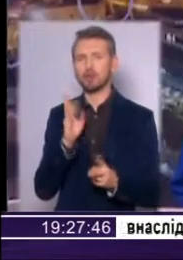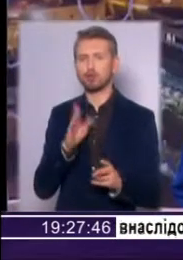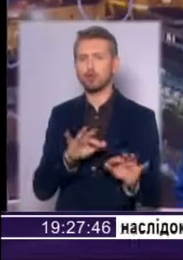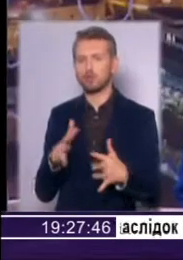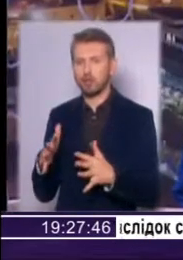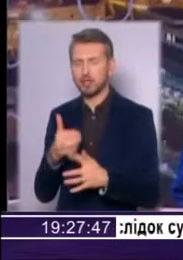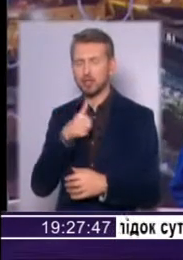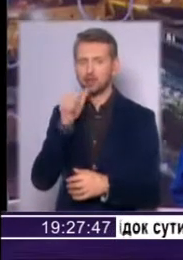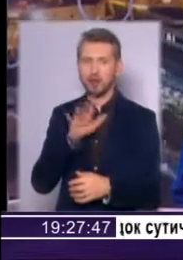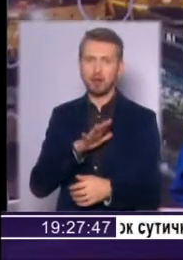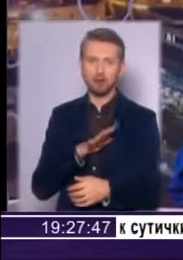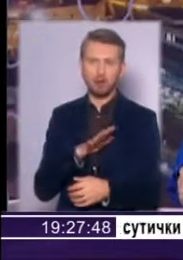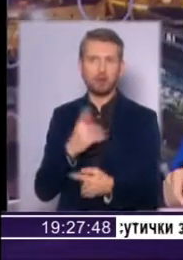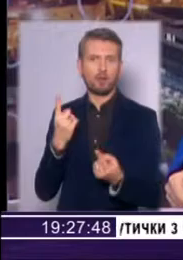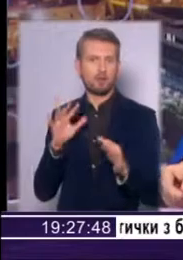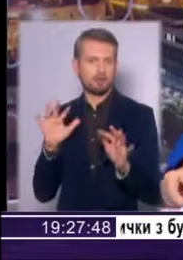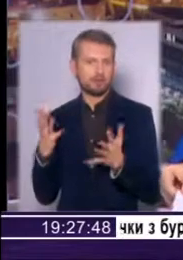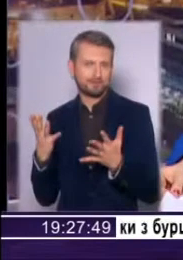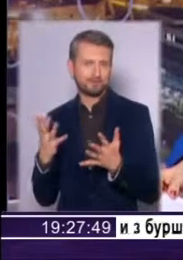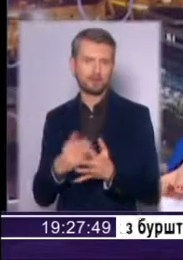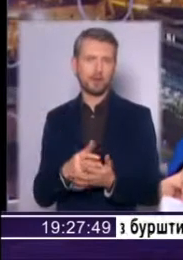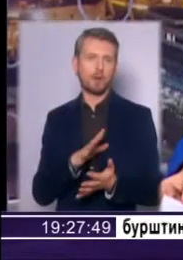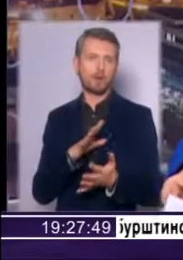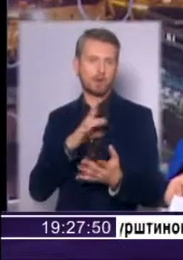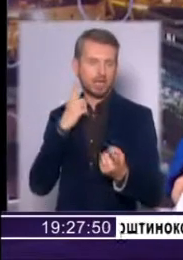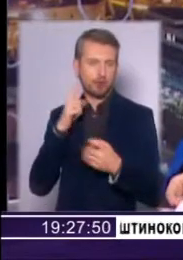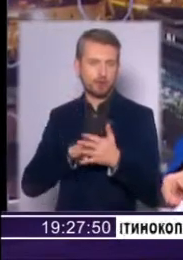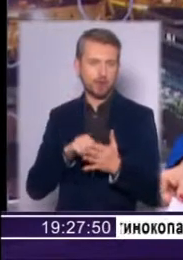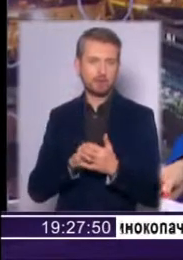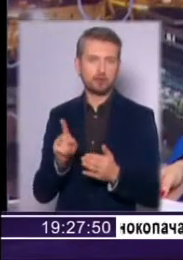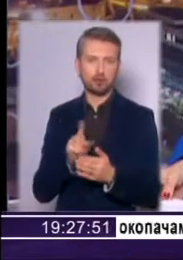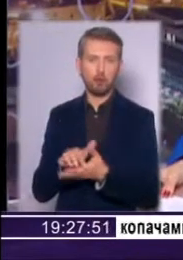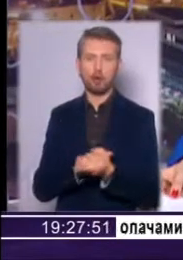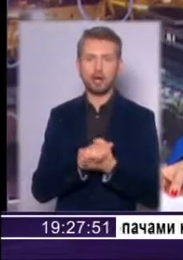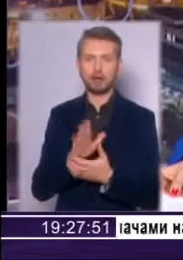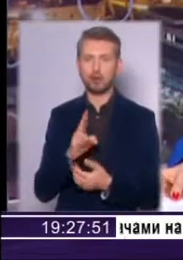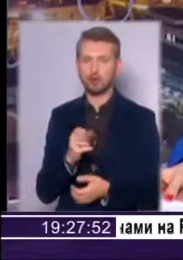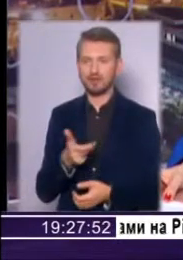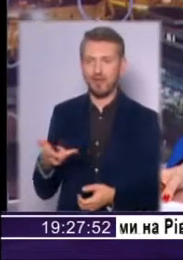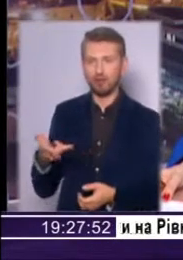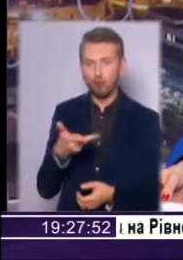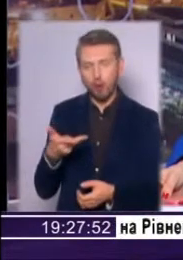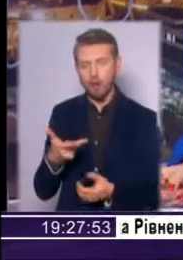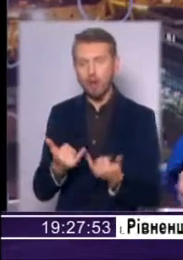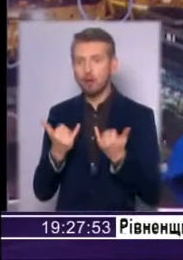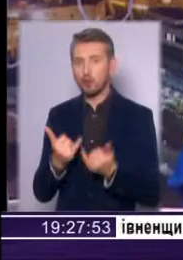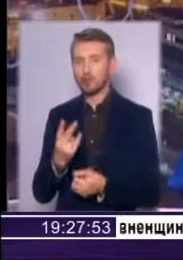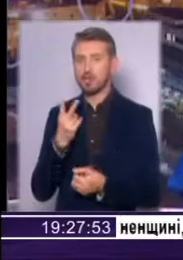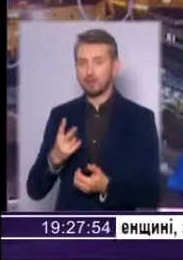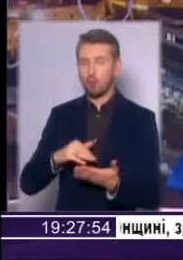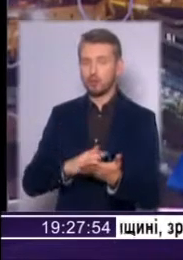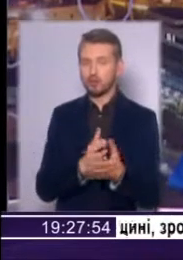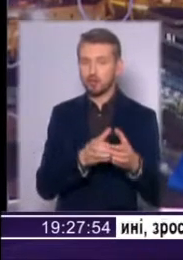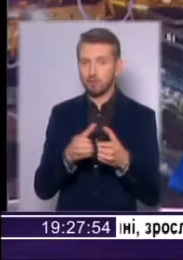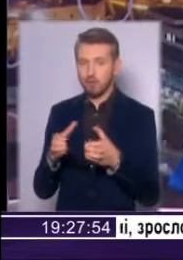було одне, так, все-таки були... Інформпривід був один, що все-таки коаліція буде на трьох. Сьогодні бачимо, що, власне, я так розумію, дві політичні сили,